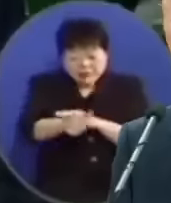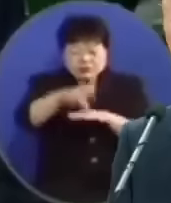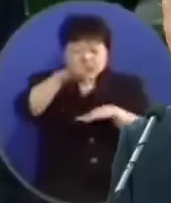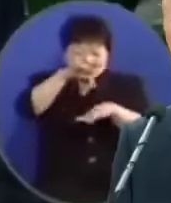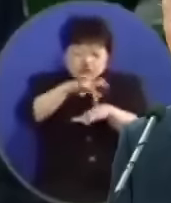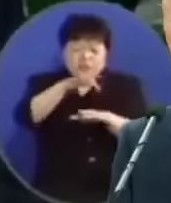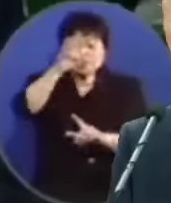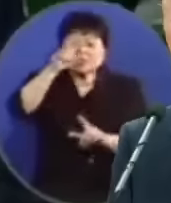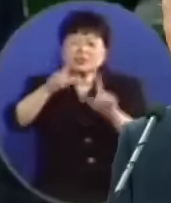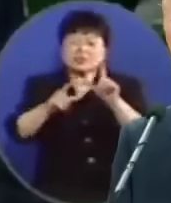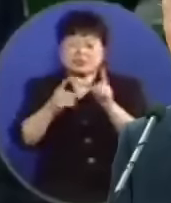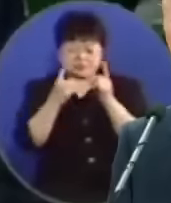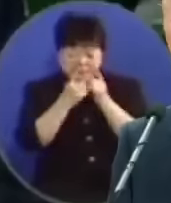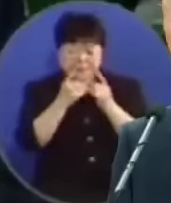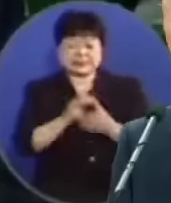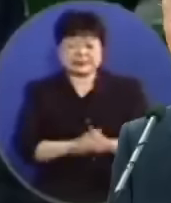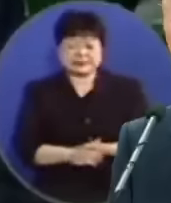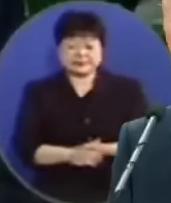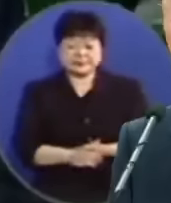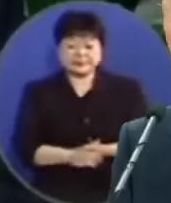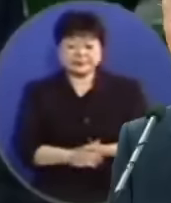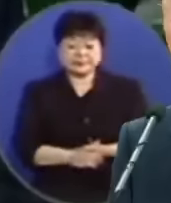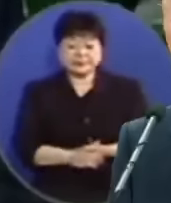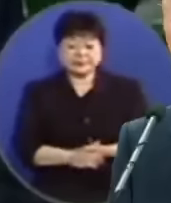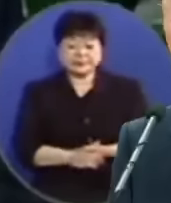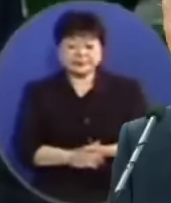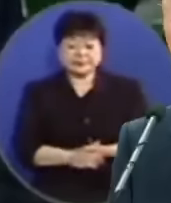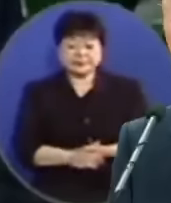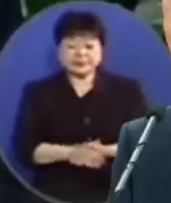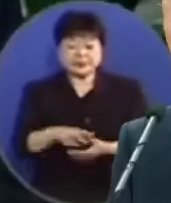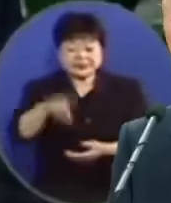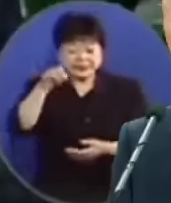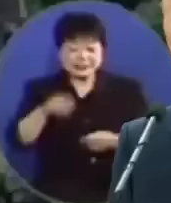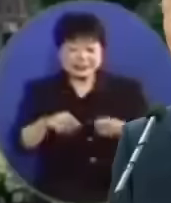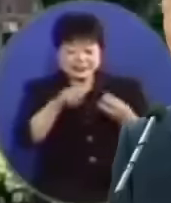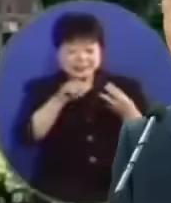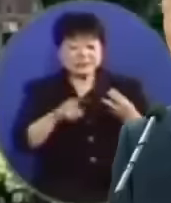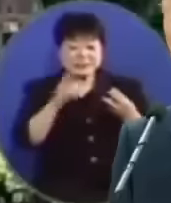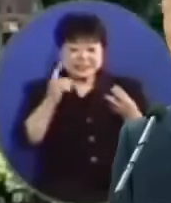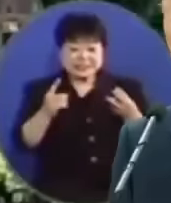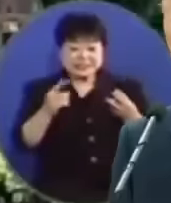뱀의 형상으로 온 마귀인 것입니다. 창세기